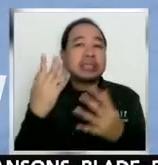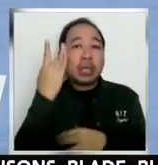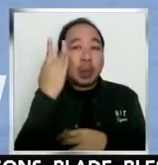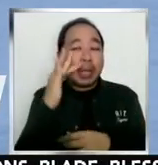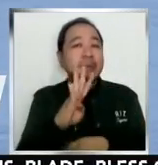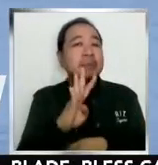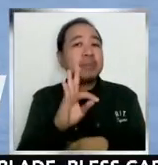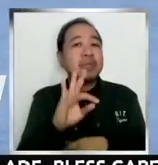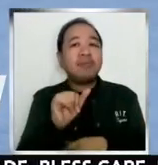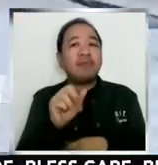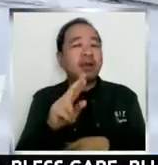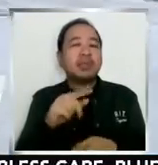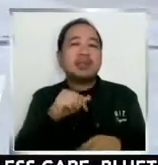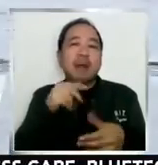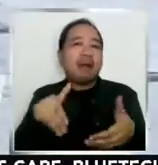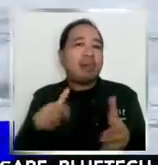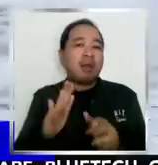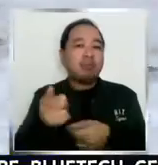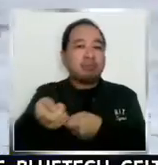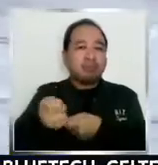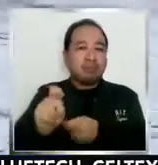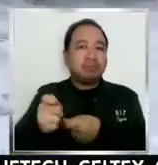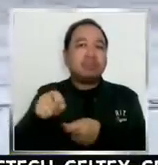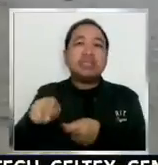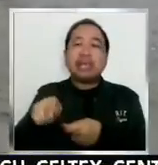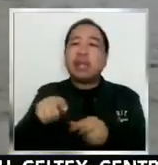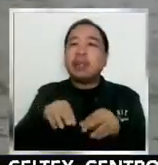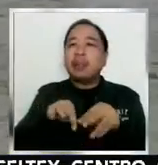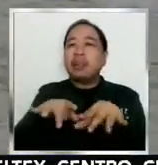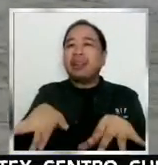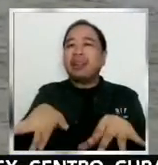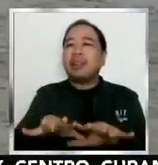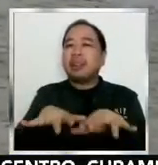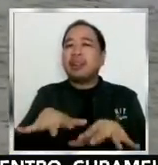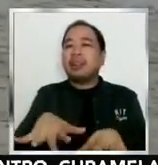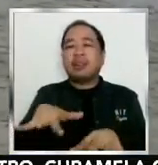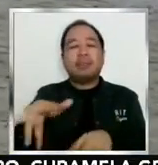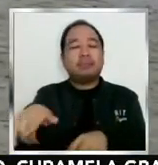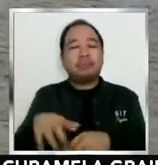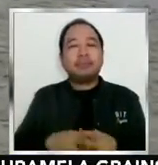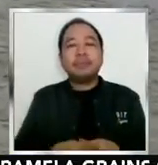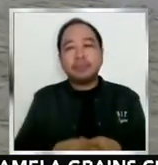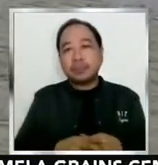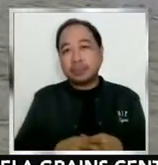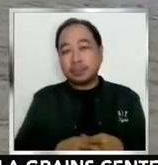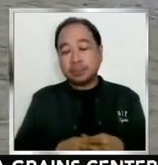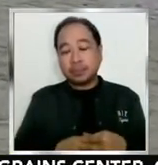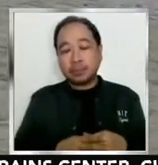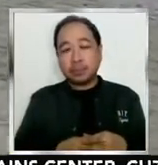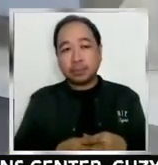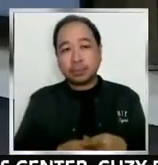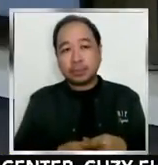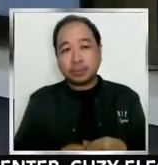sa mga apektadong lugar. Para sa GMA Integrated News, Maki Pulido nakatutok, 24 oras.